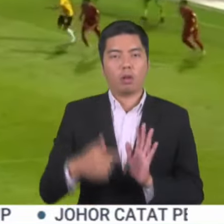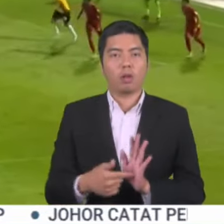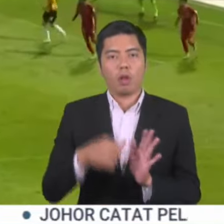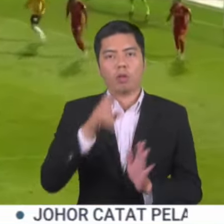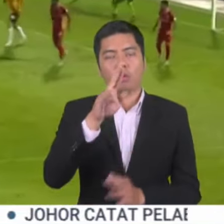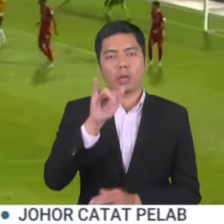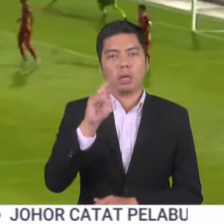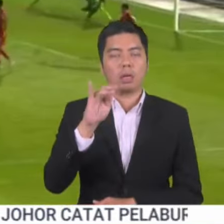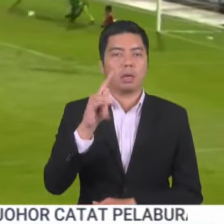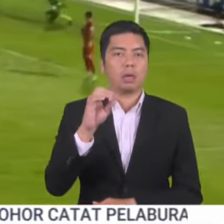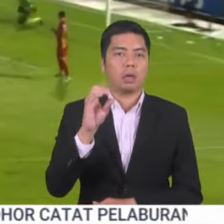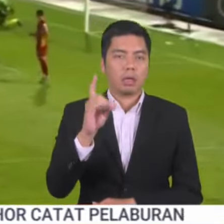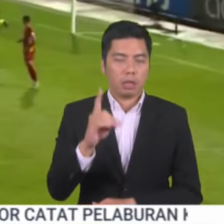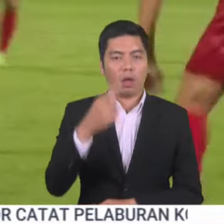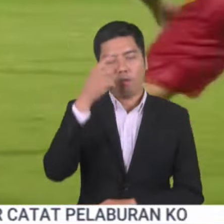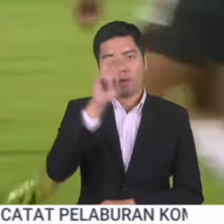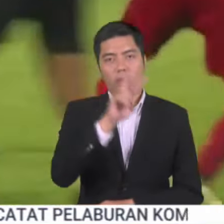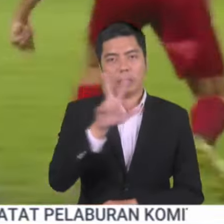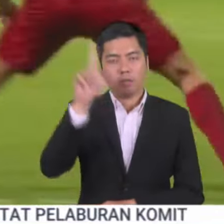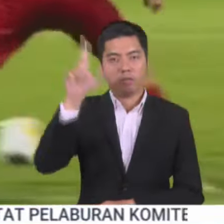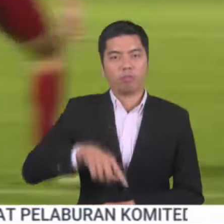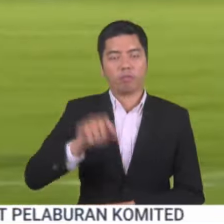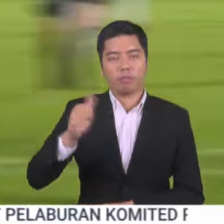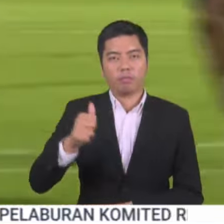United di Manila pada 23 Oktober.